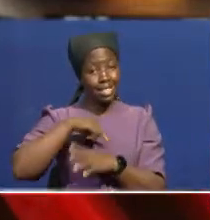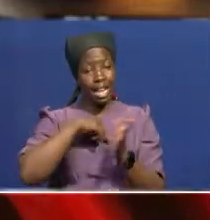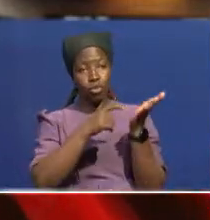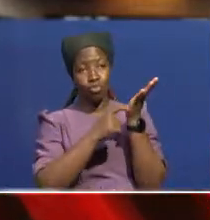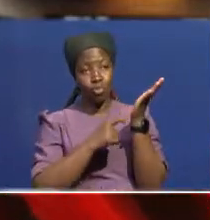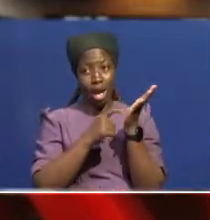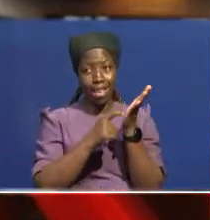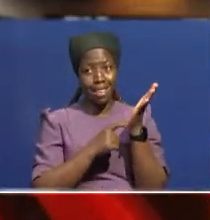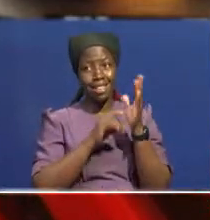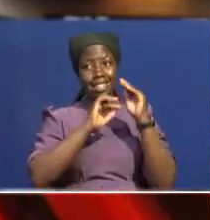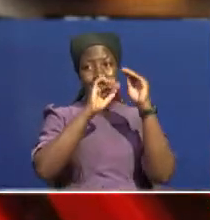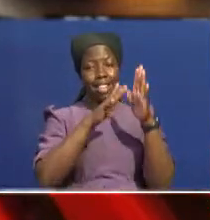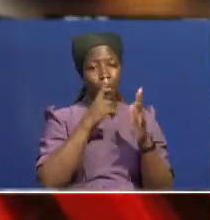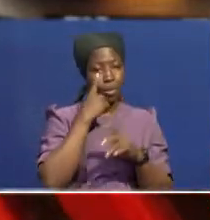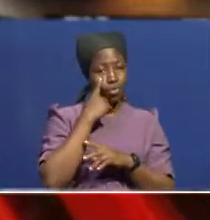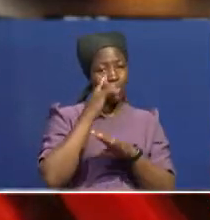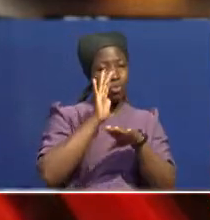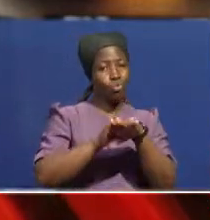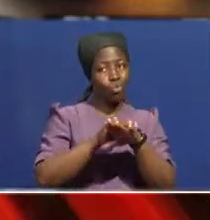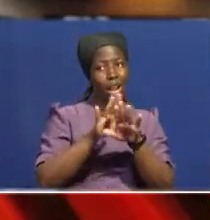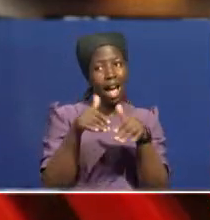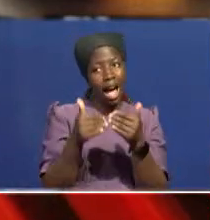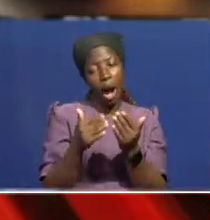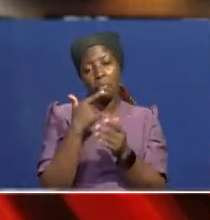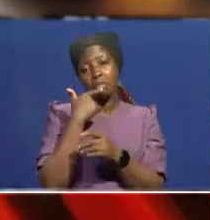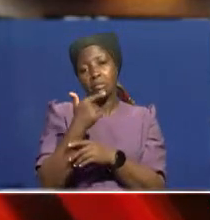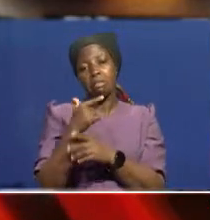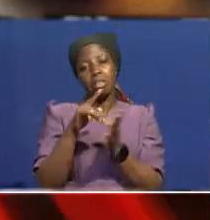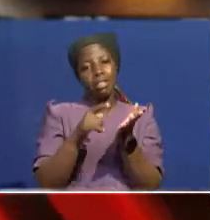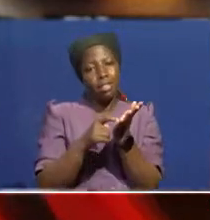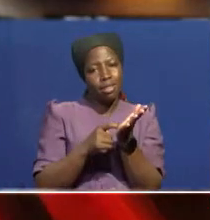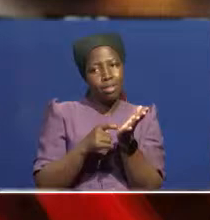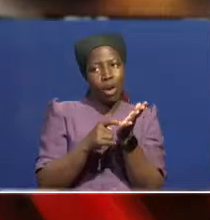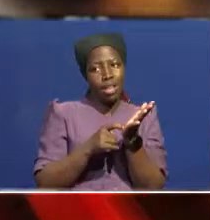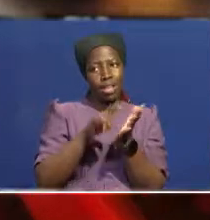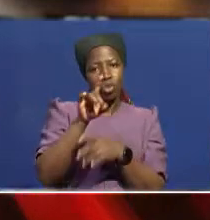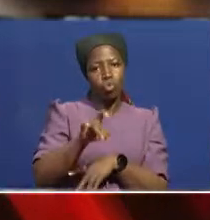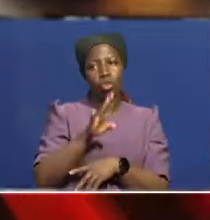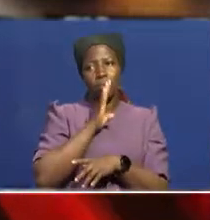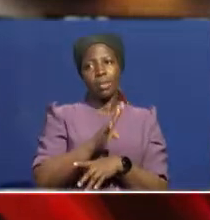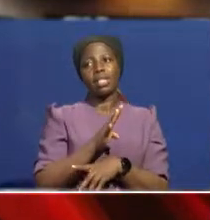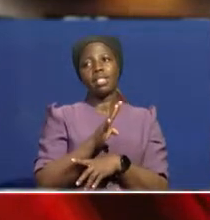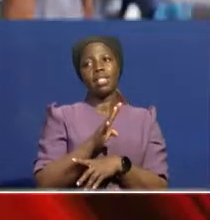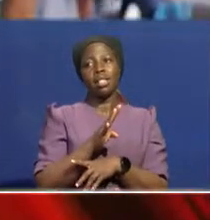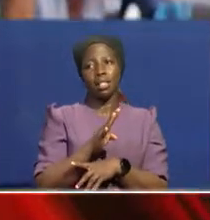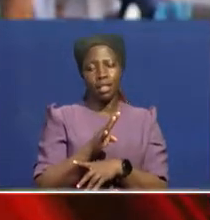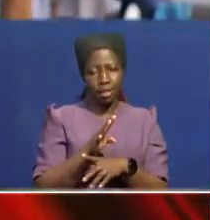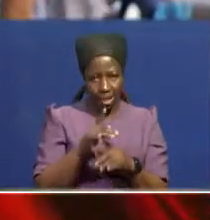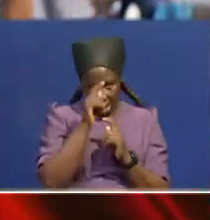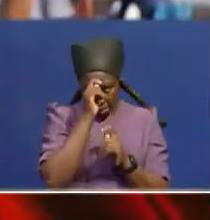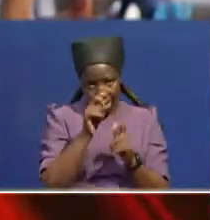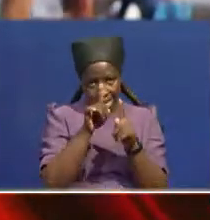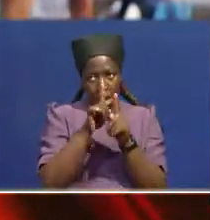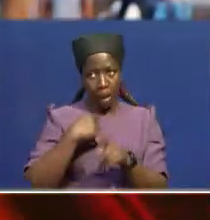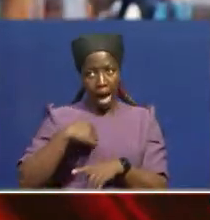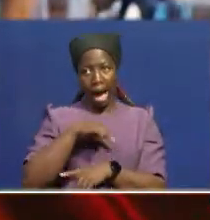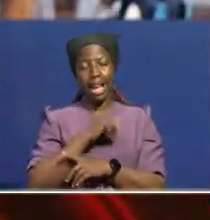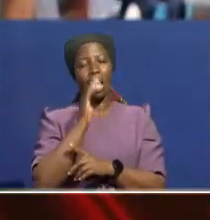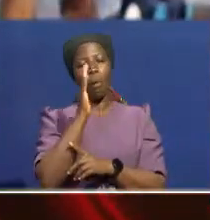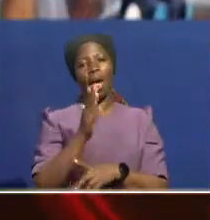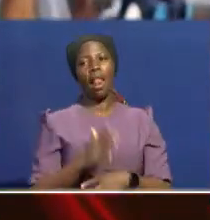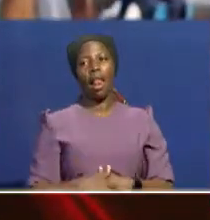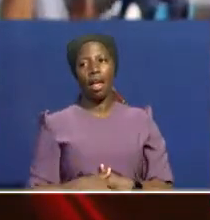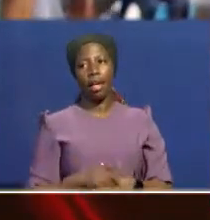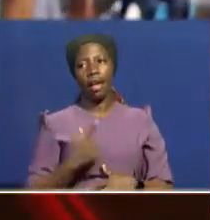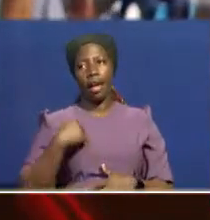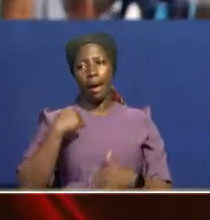vyema jinsi ambavyo tunasema ya kwamba Kiswahili kitukuzwe. Nasi tutakitukuza. Nimeweza kutambua changamoto